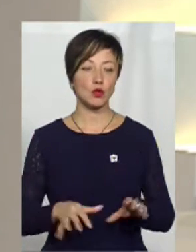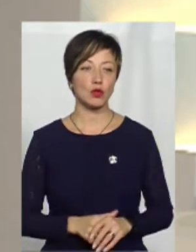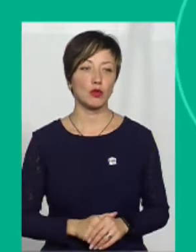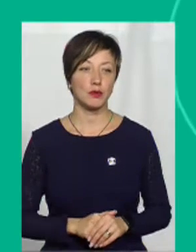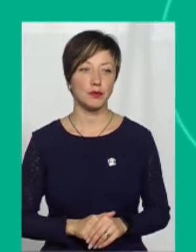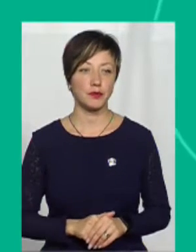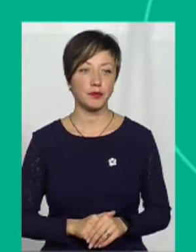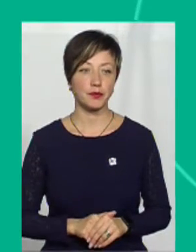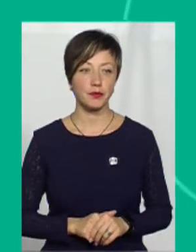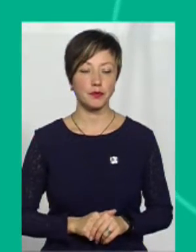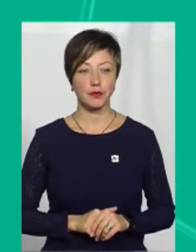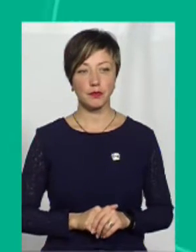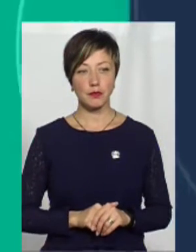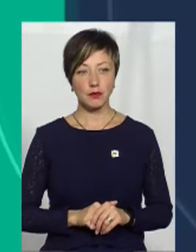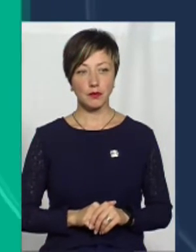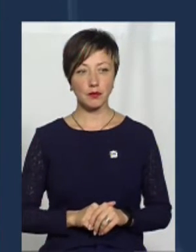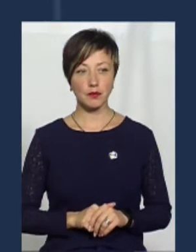Прошу.